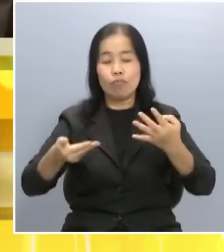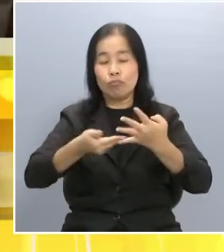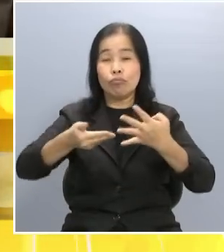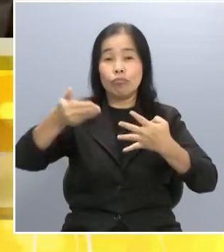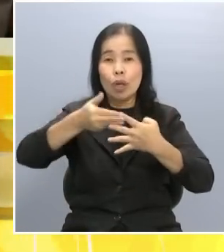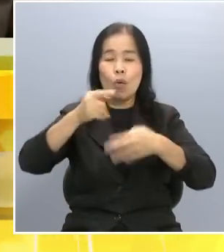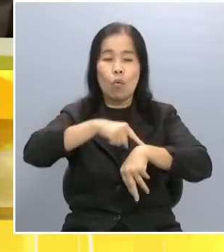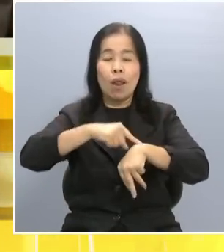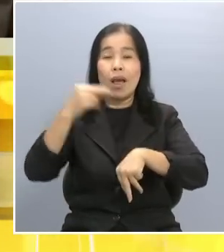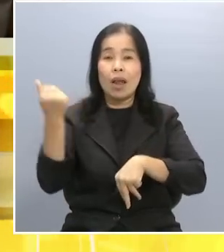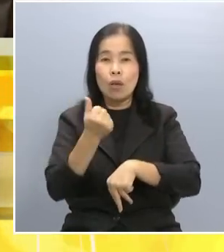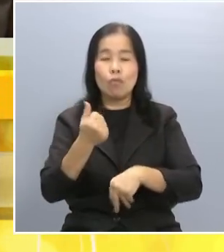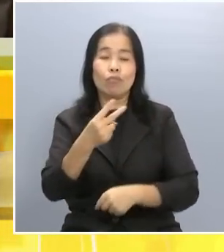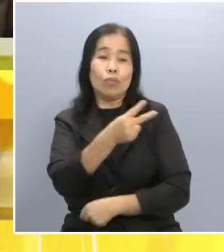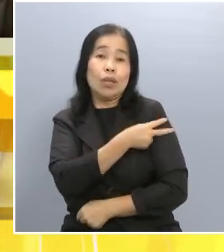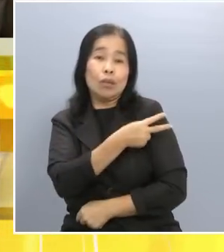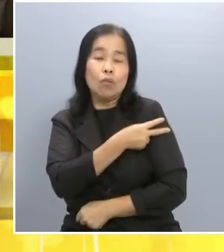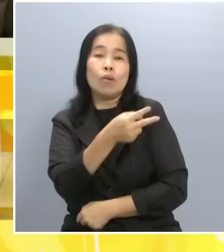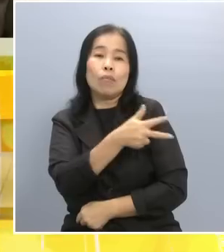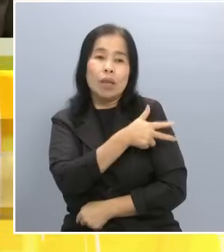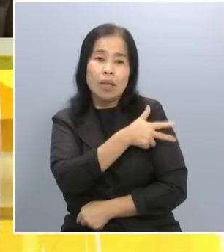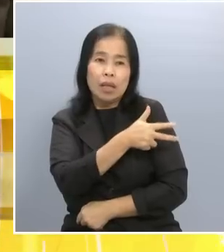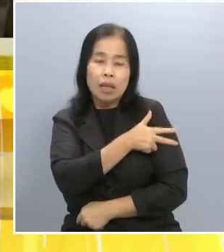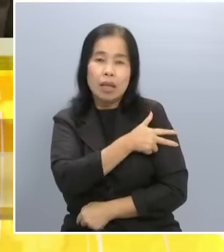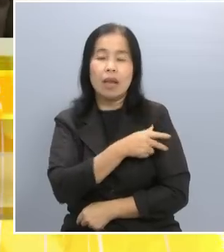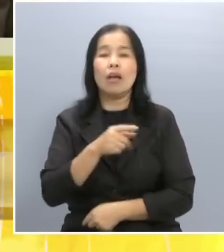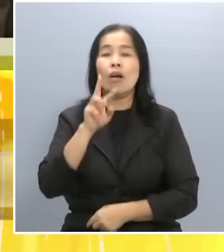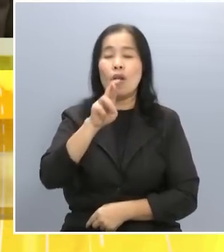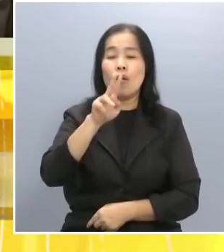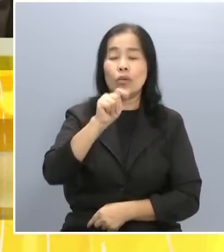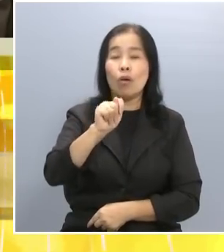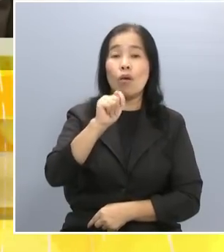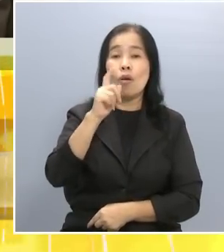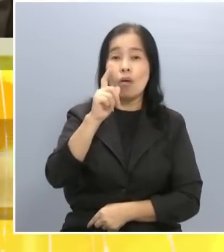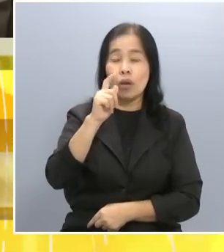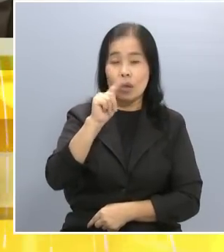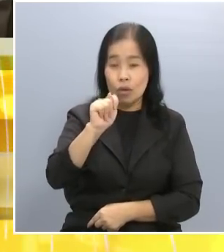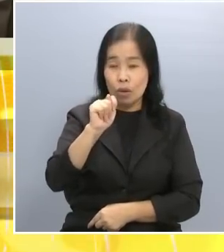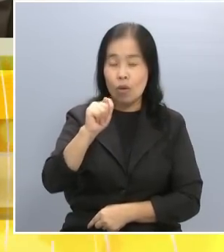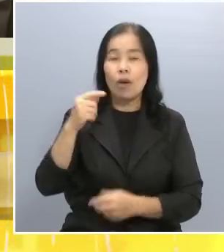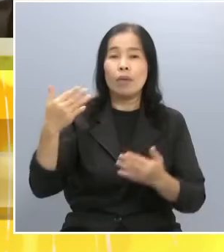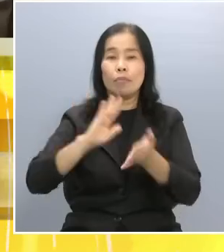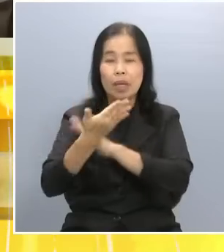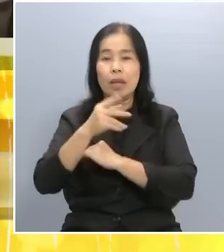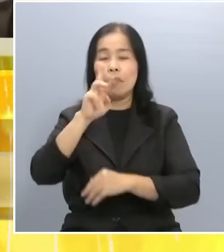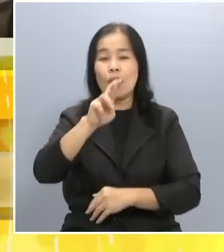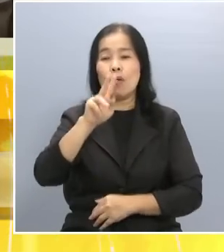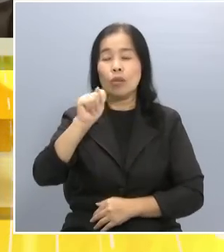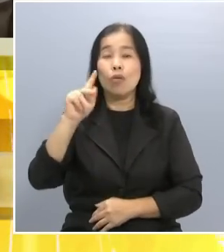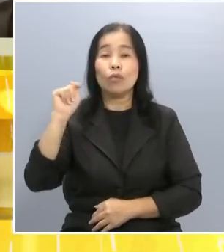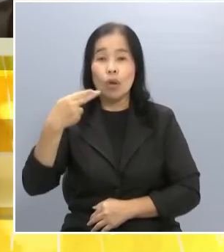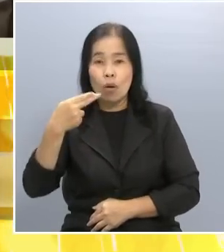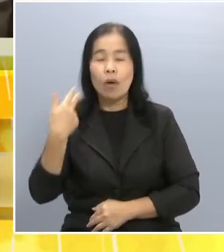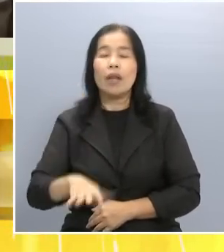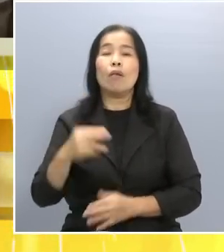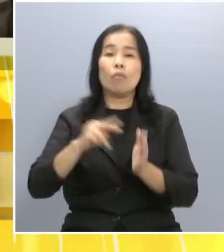คุณวุฒิปริญญาโทและปริญญาเอกร้อยตำรวจตรีเป็นร้อยตำรวจโทใช้เวลาประมาณ 1ปีต่อไปครองยศอีก 1ปี